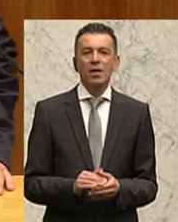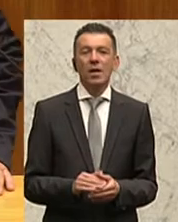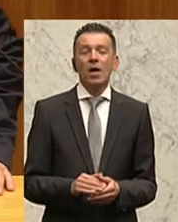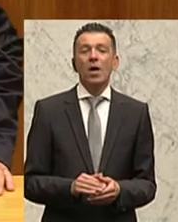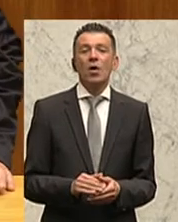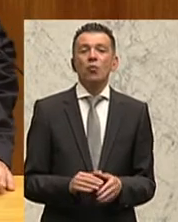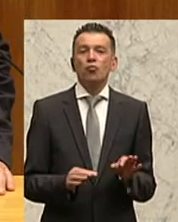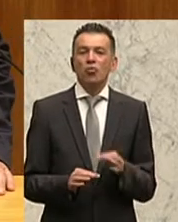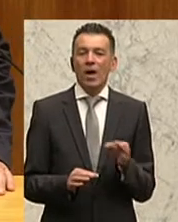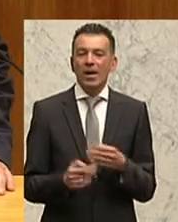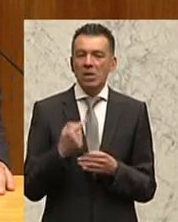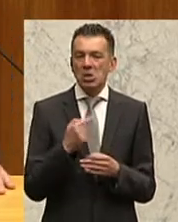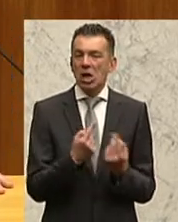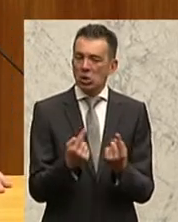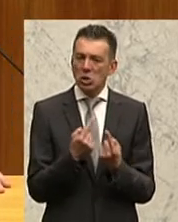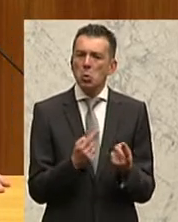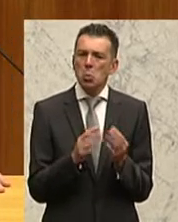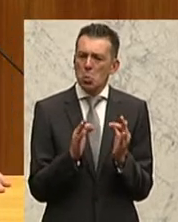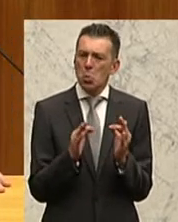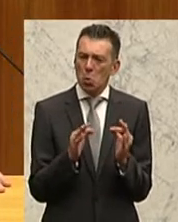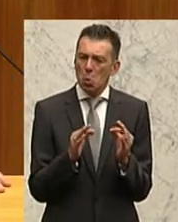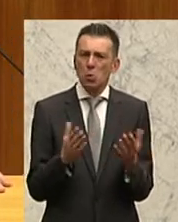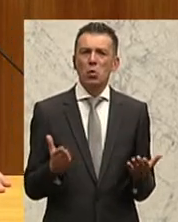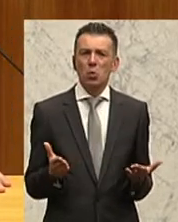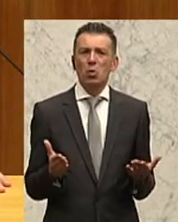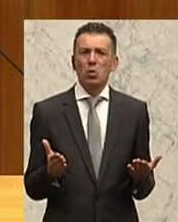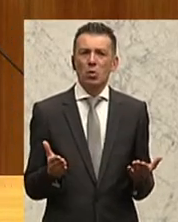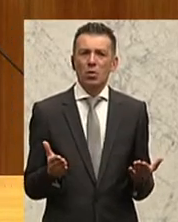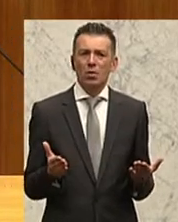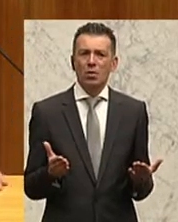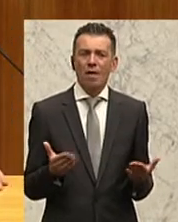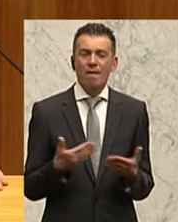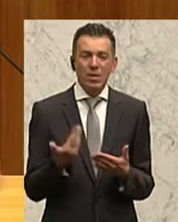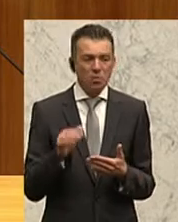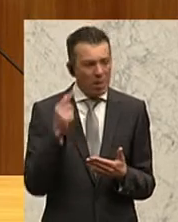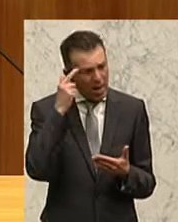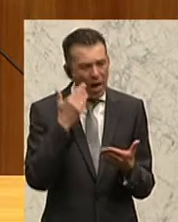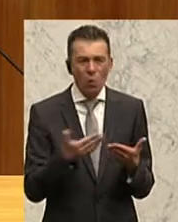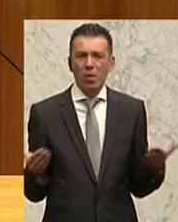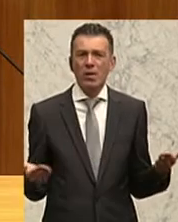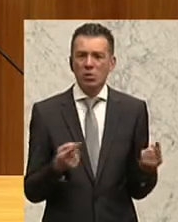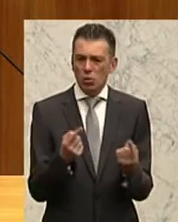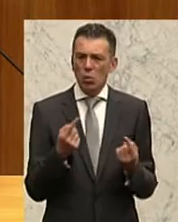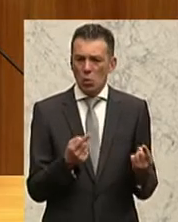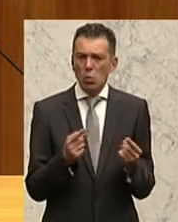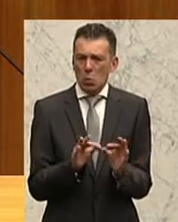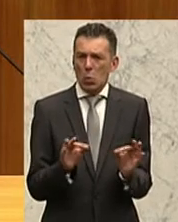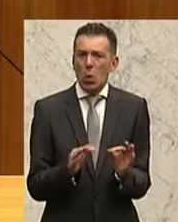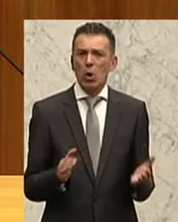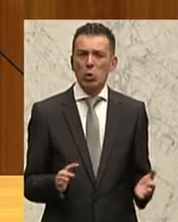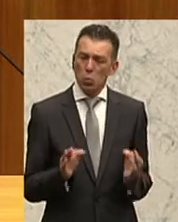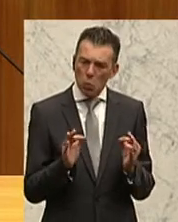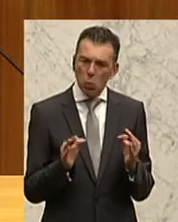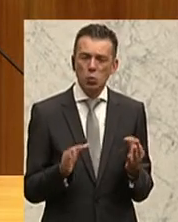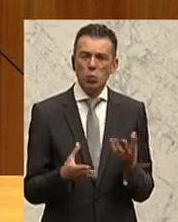die Situation gut im Griff hat. Ja, was wollen Sie denn mehr an Argumenten haben? Dass die Situation gut im Griff ist und dass der, wie andere